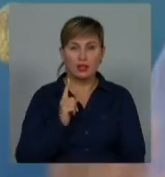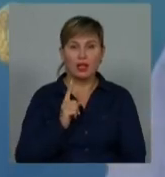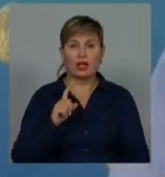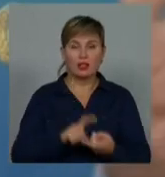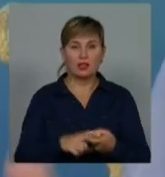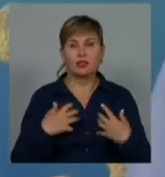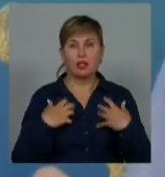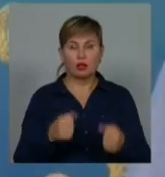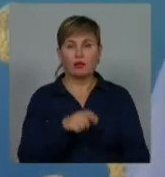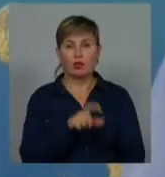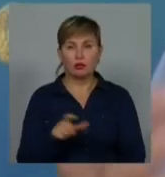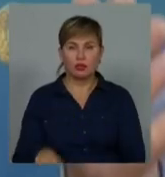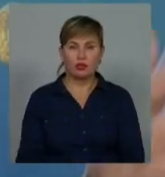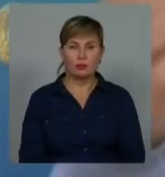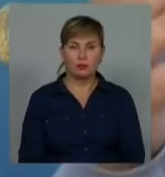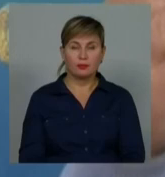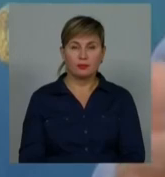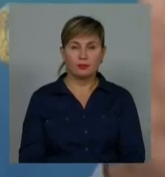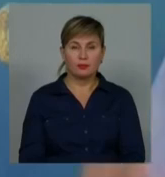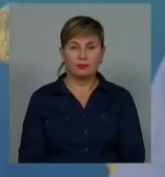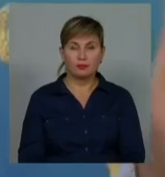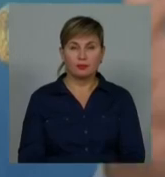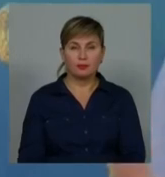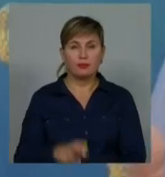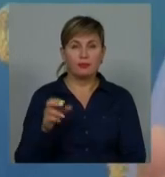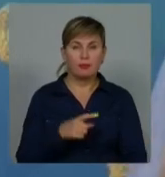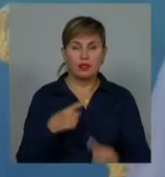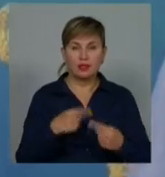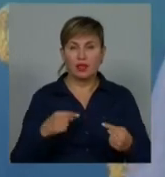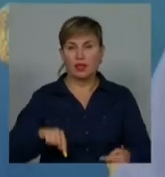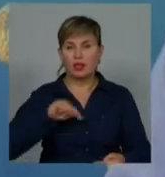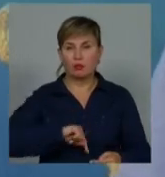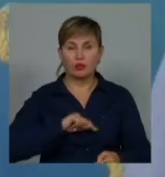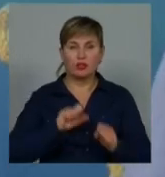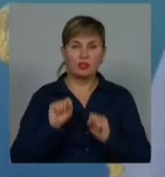относительно здоровые люди, без дефектов иммунной системы.